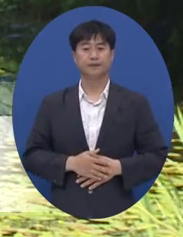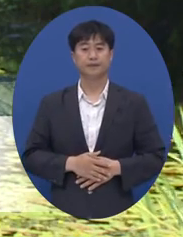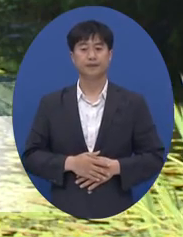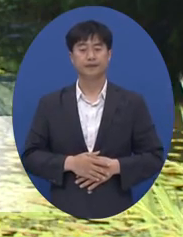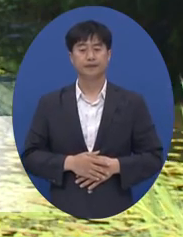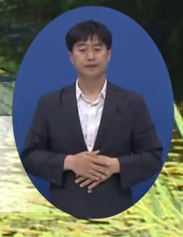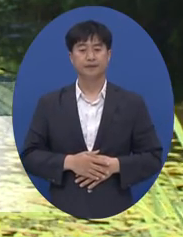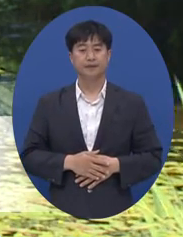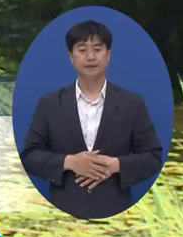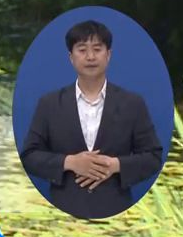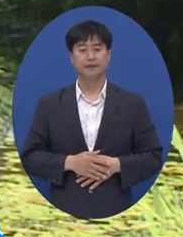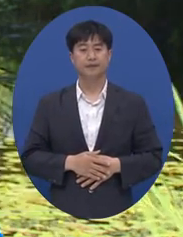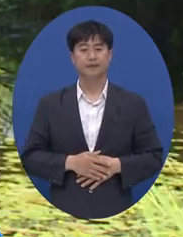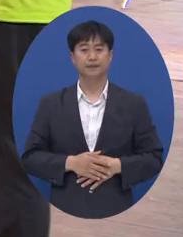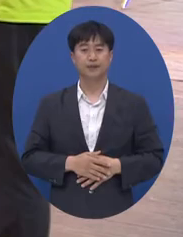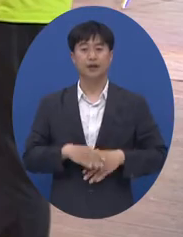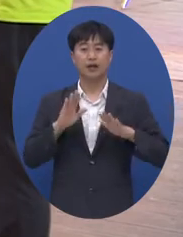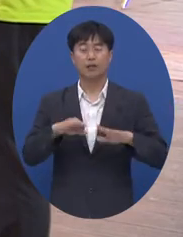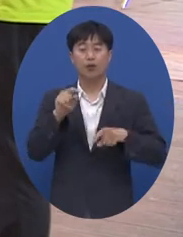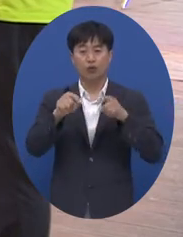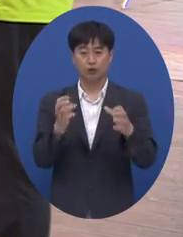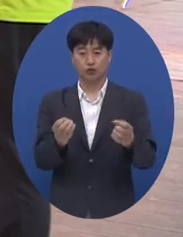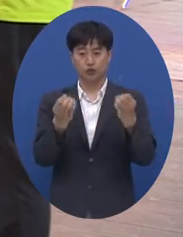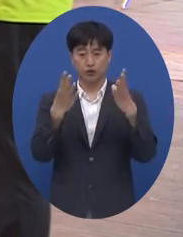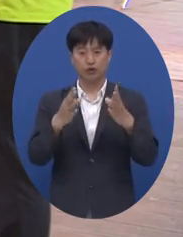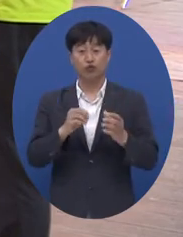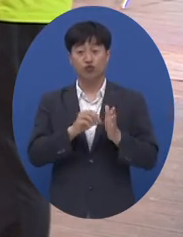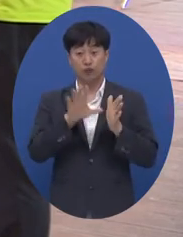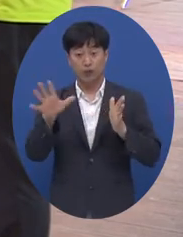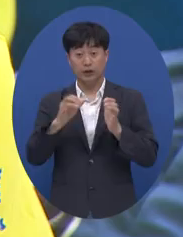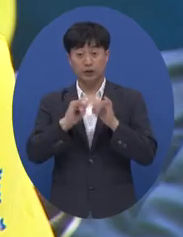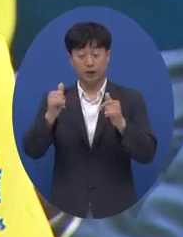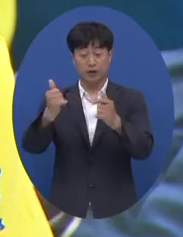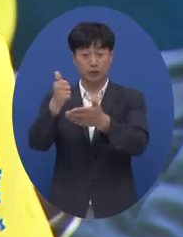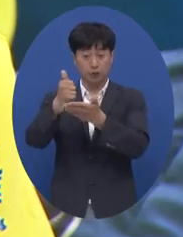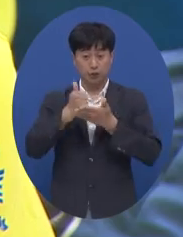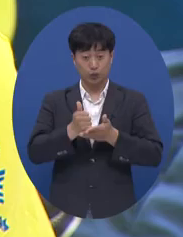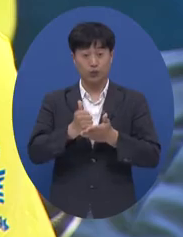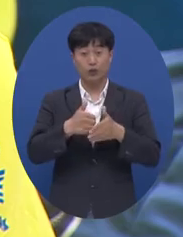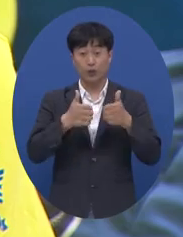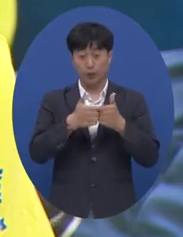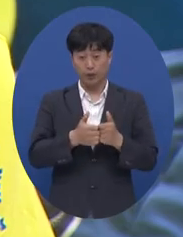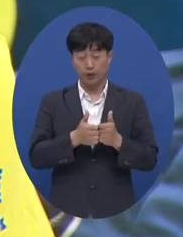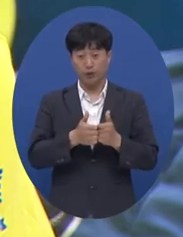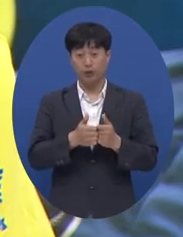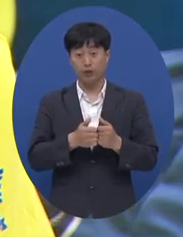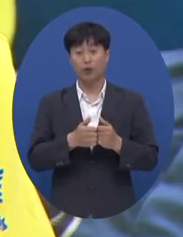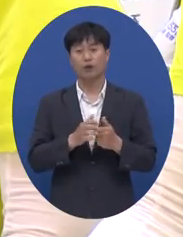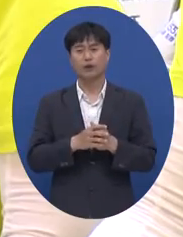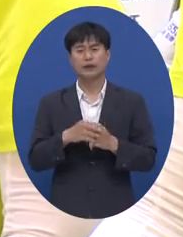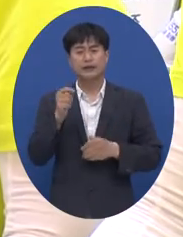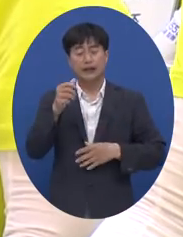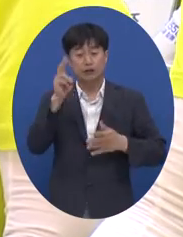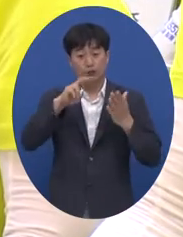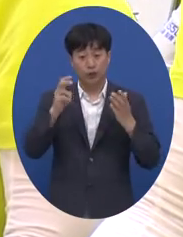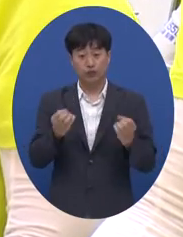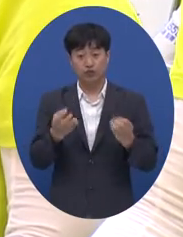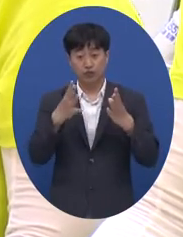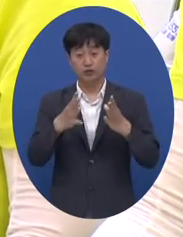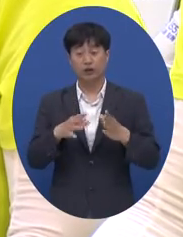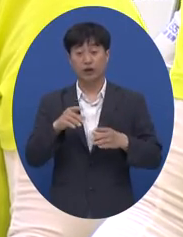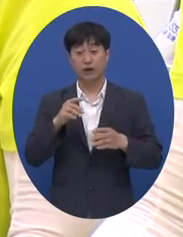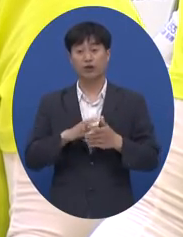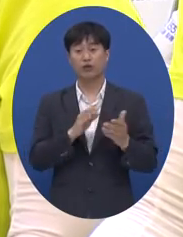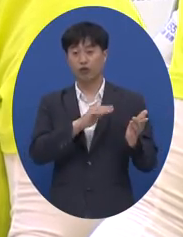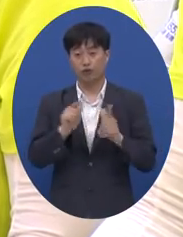그런 생각을 하겠어요 이번 걷기 행사에는 유명인사 초청 토크콘서트 와 작은 음악회 유적지 탐방 등도